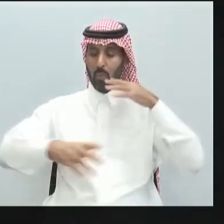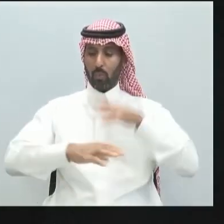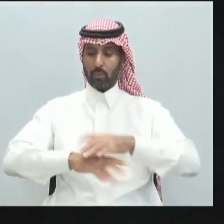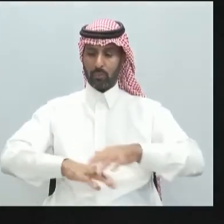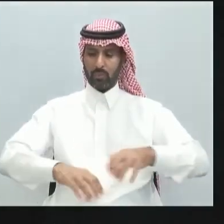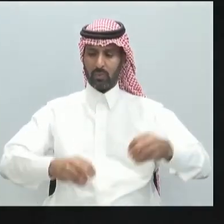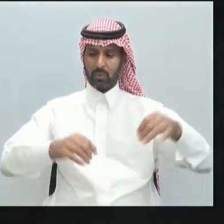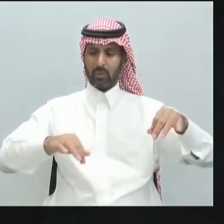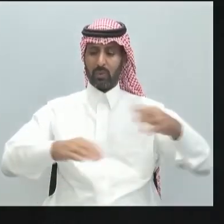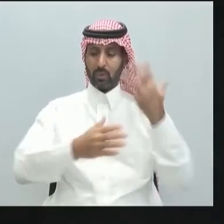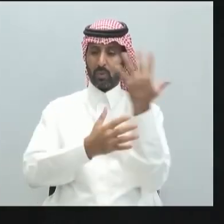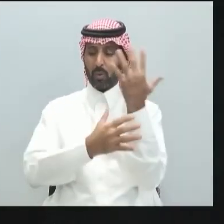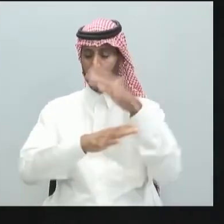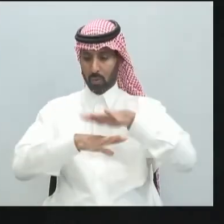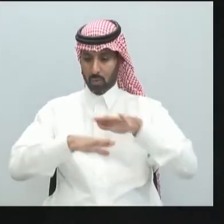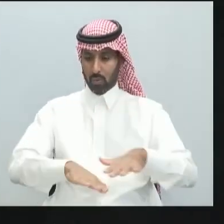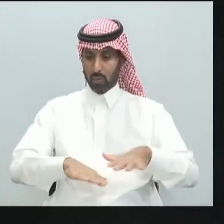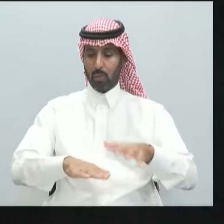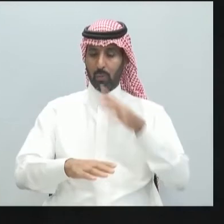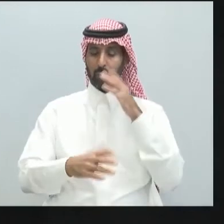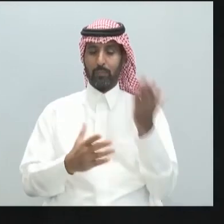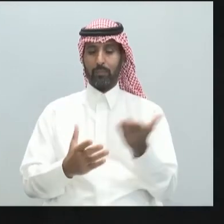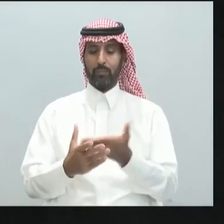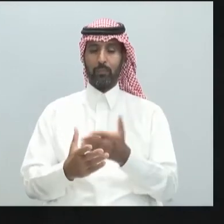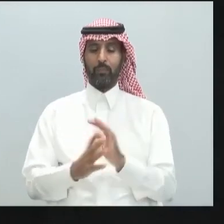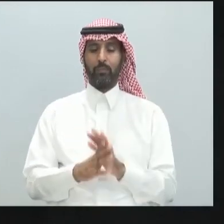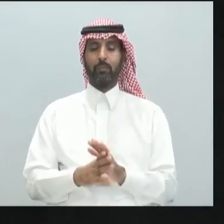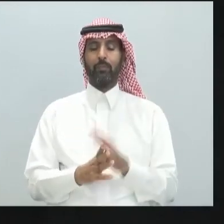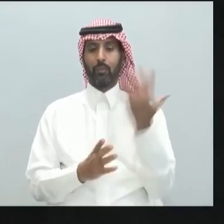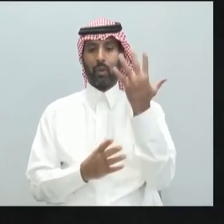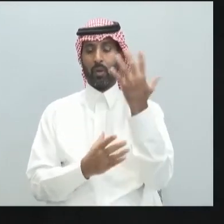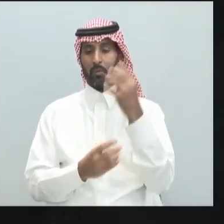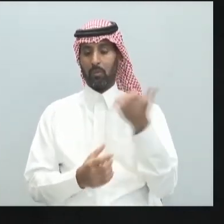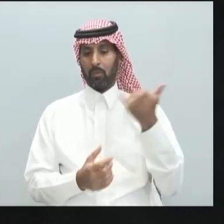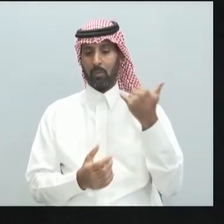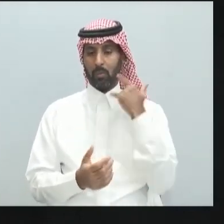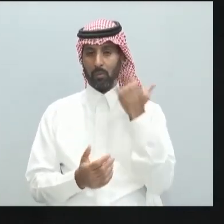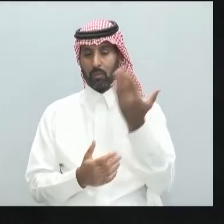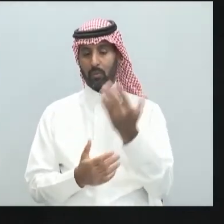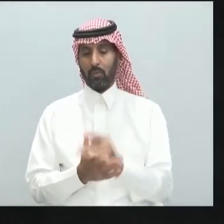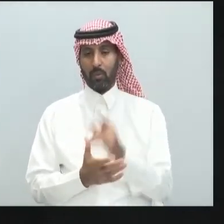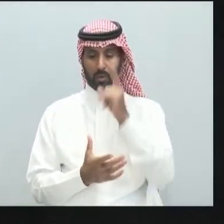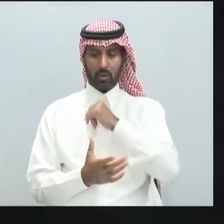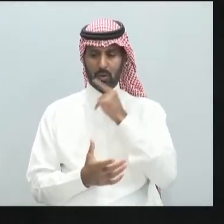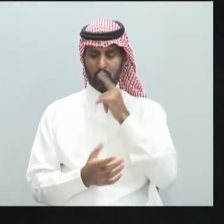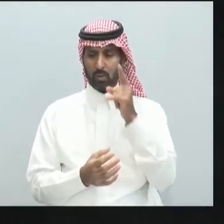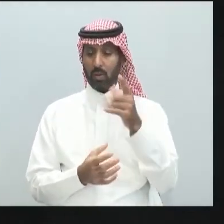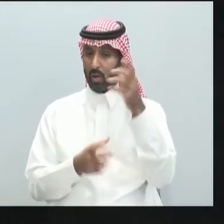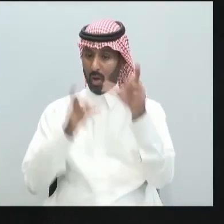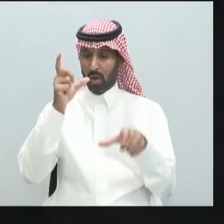كل هذه الاسهامات تقدمها لنا الاشجار لذلك يجب علينا